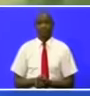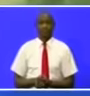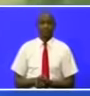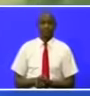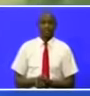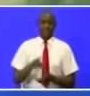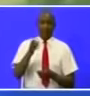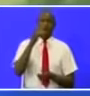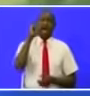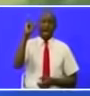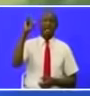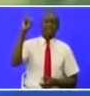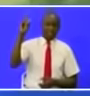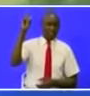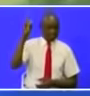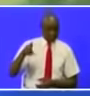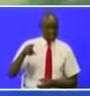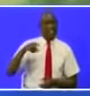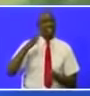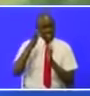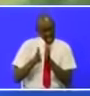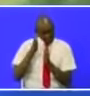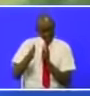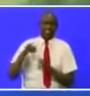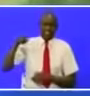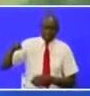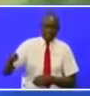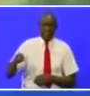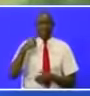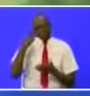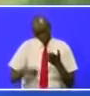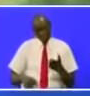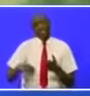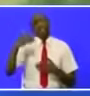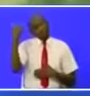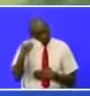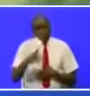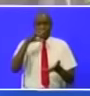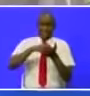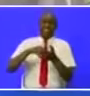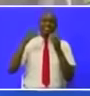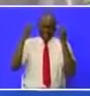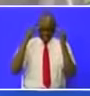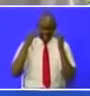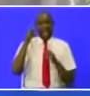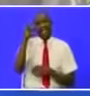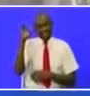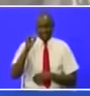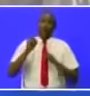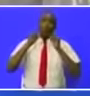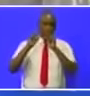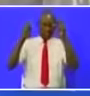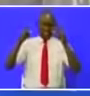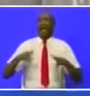Wakimbizi wa ndani kwa ndani mjini Naivasha walikaribisha wazo la kusitishwa kwa kesi za naibu rais William Ruto na